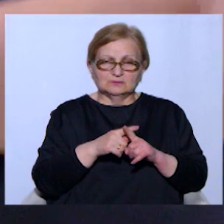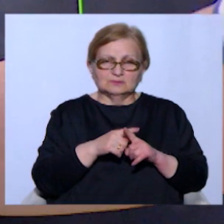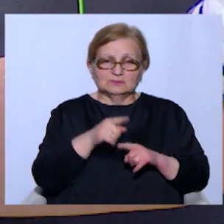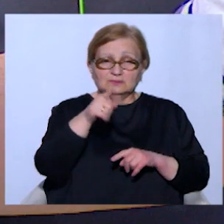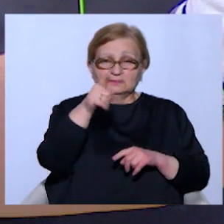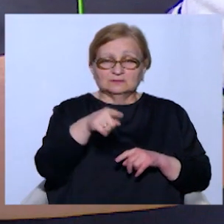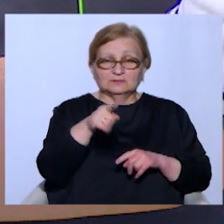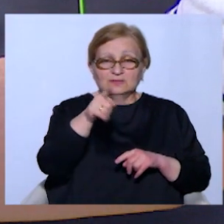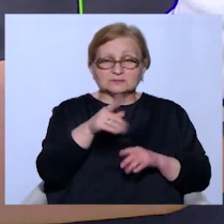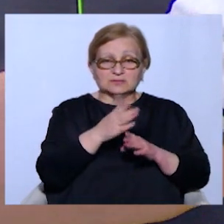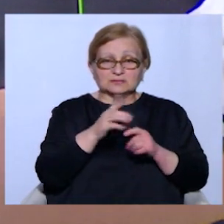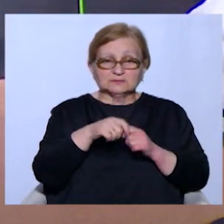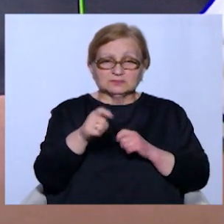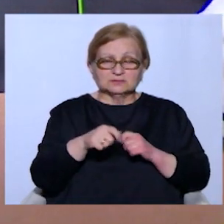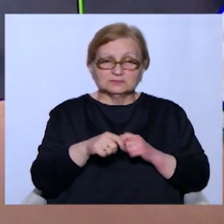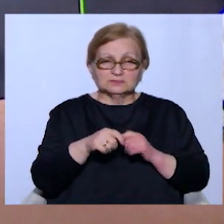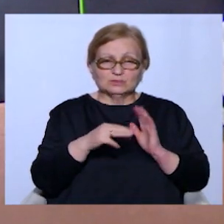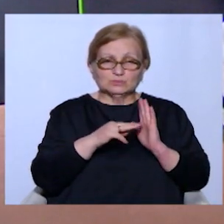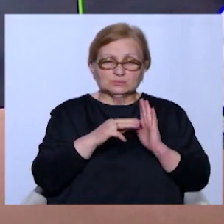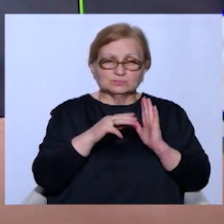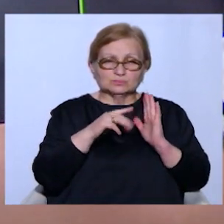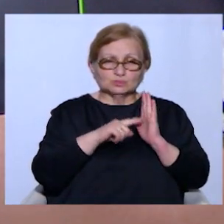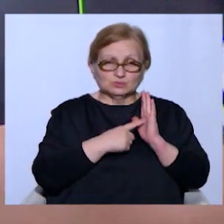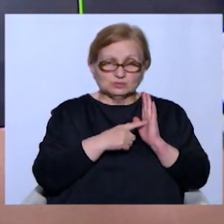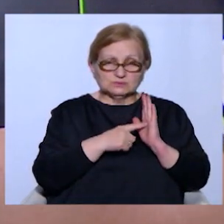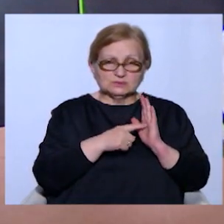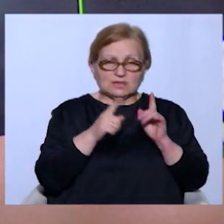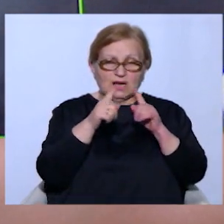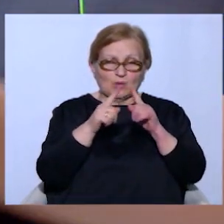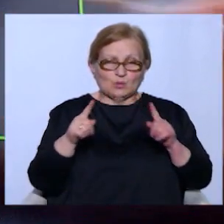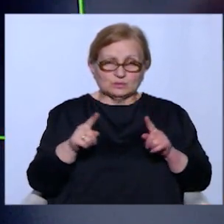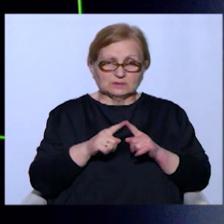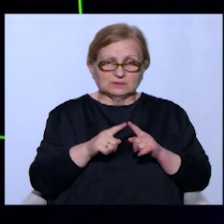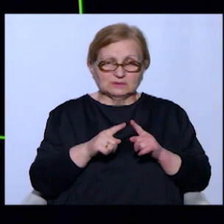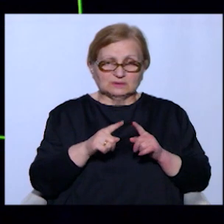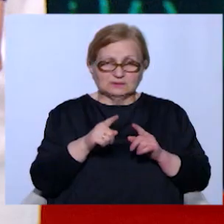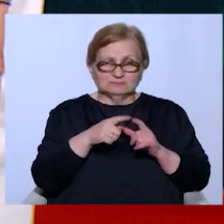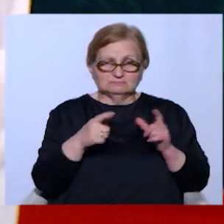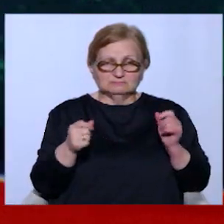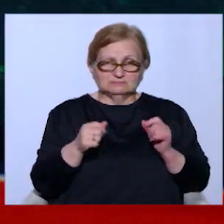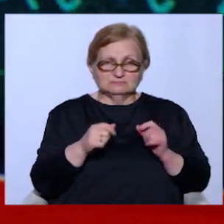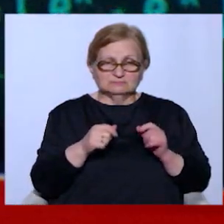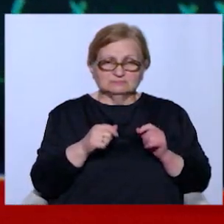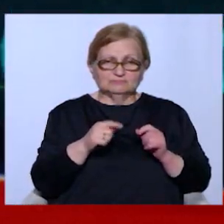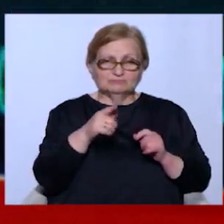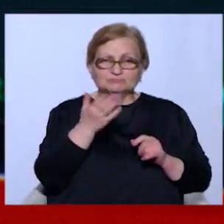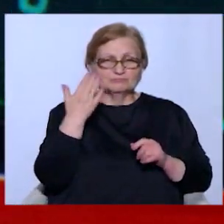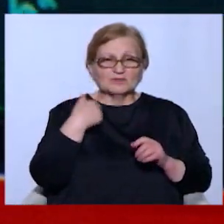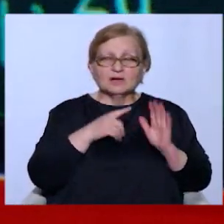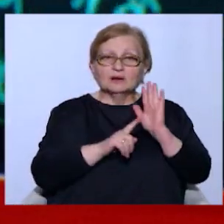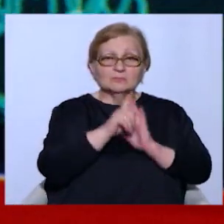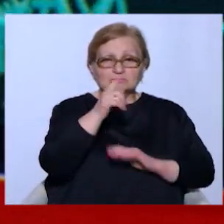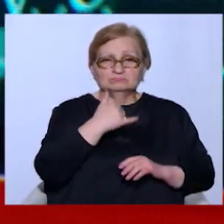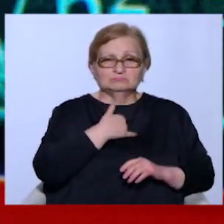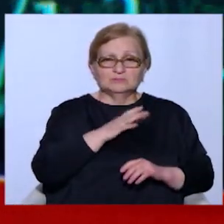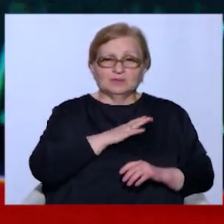კარტი, რომელიც არის ტუზი აგურის. რაც არ ქონდა ჩვენ პირველ შემთხვევაში. პირველ შემთხვევაში